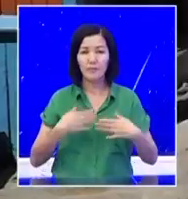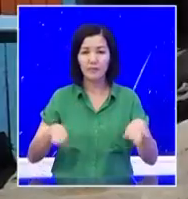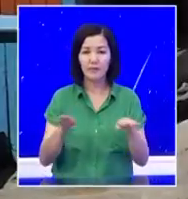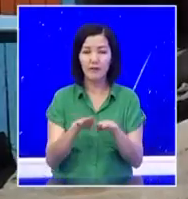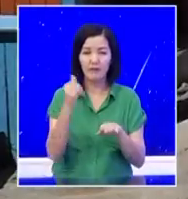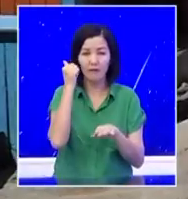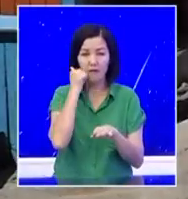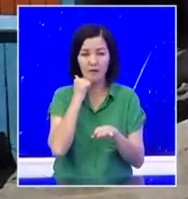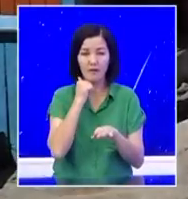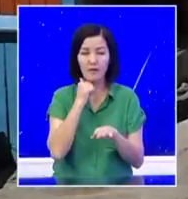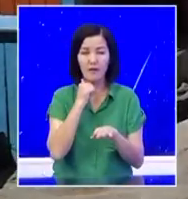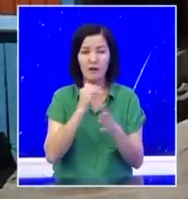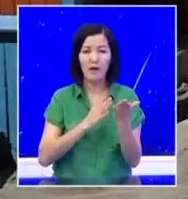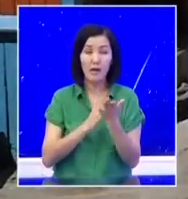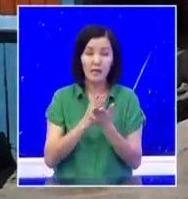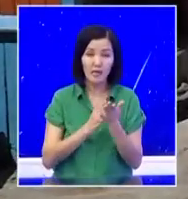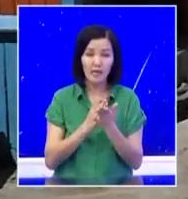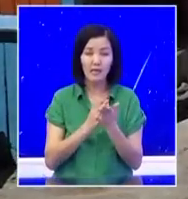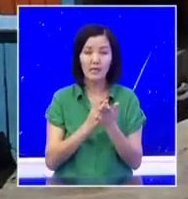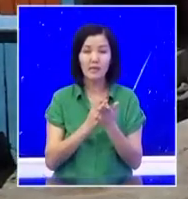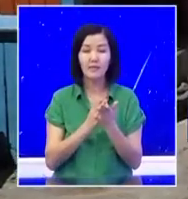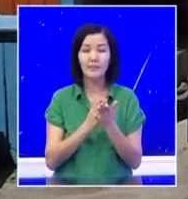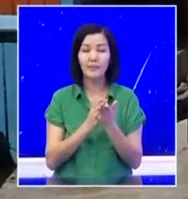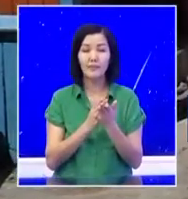қарттарға, еңбегі сіңген ардагерлерге,